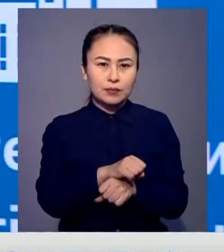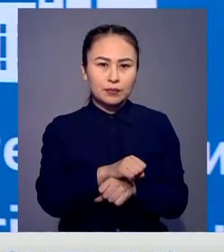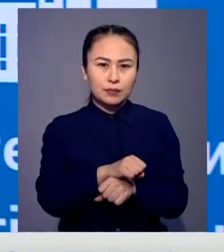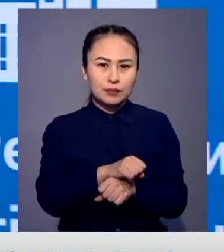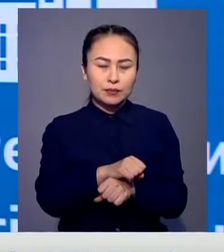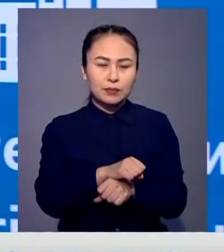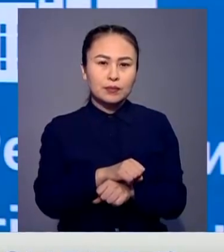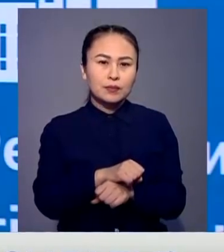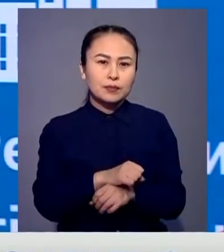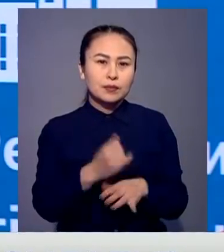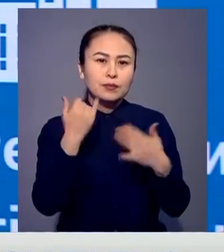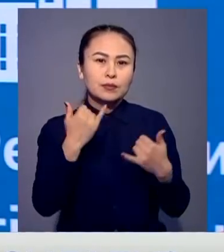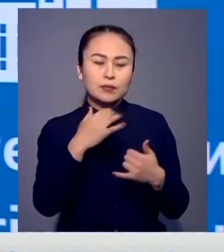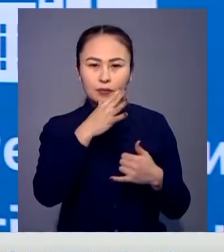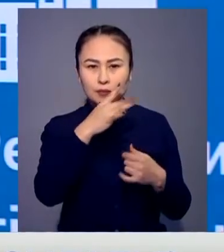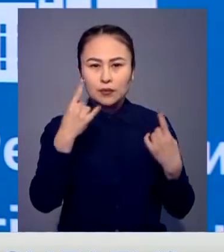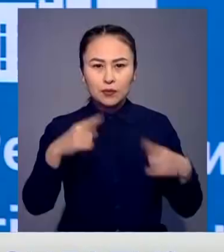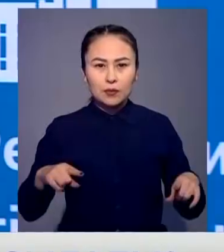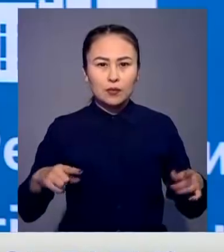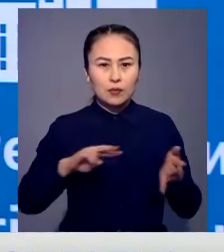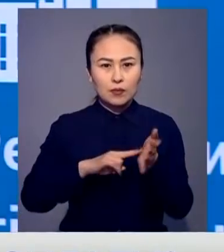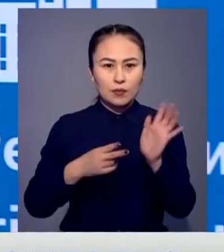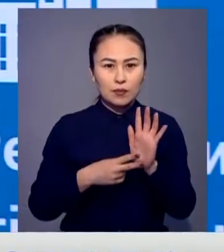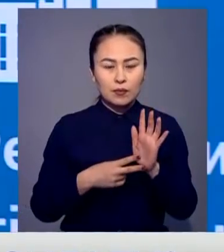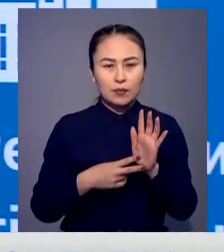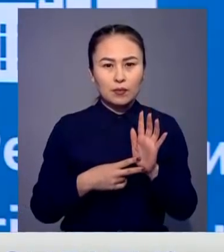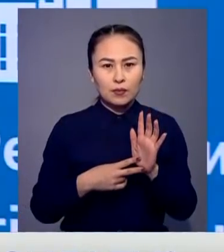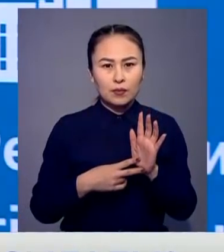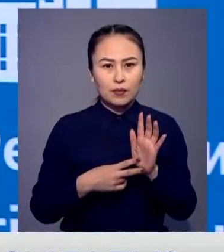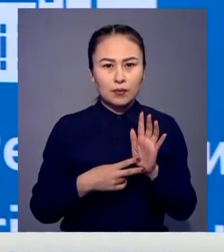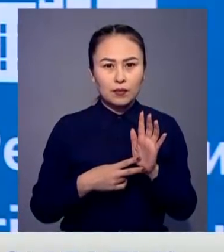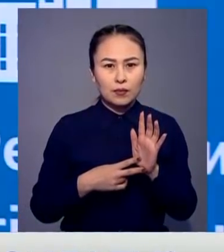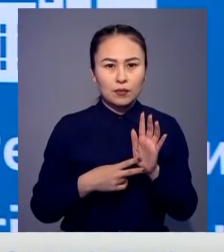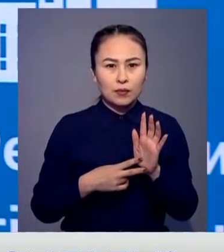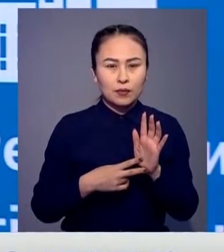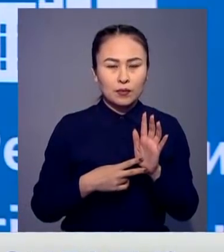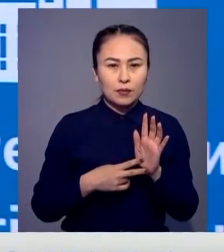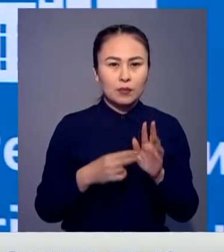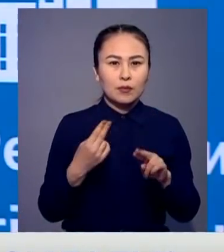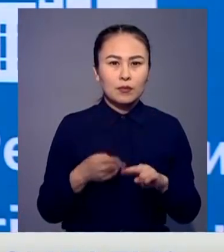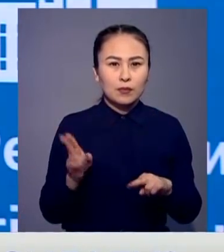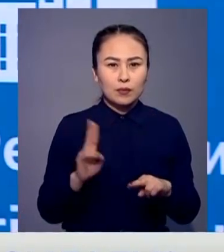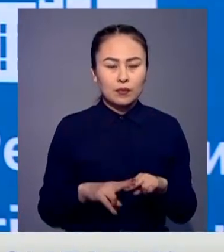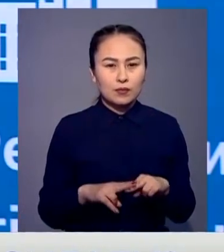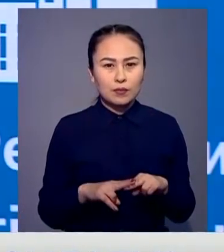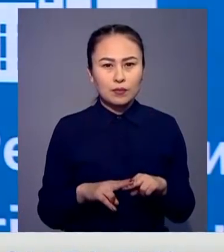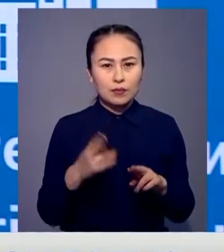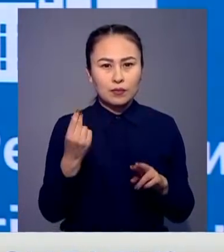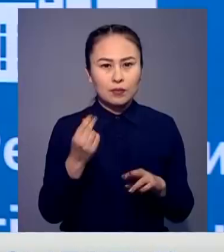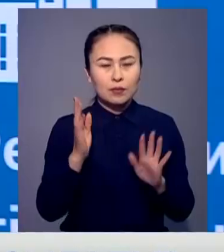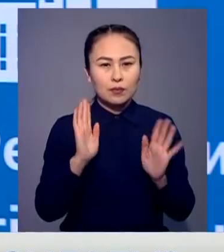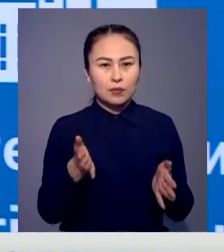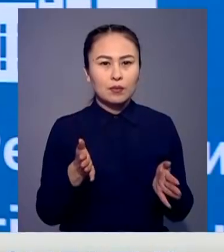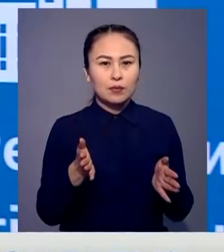басқа жобамен араласып жатырмыз. Сондықтан да бұл ақшаны, бұл қаражатты